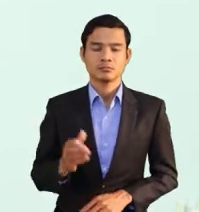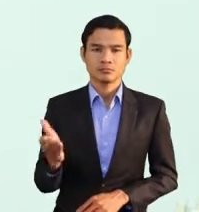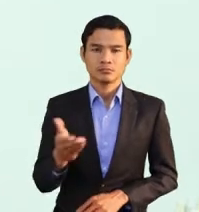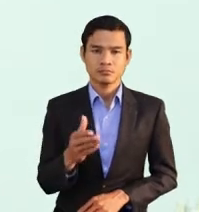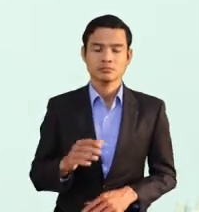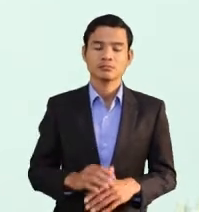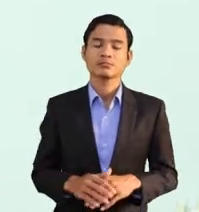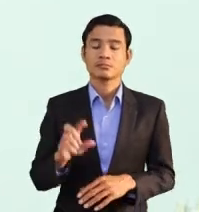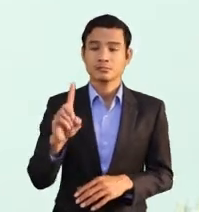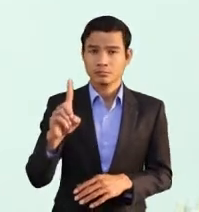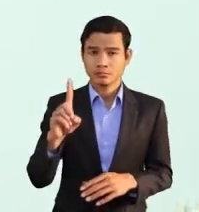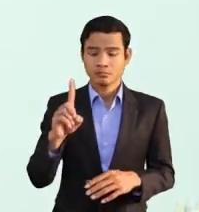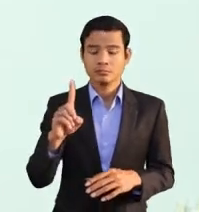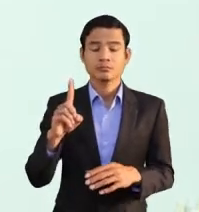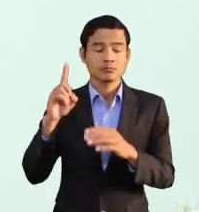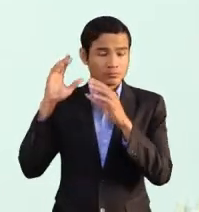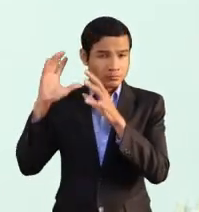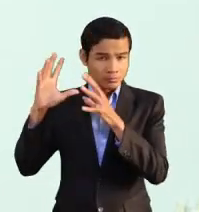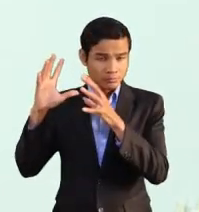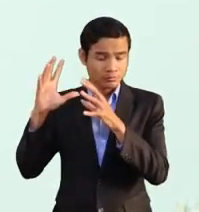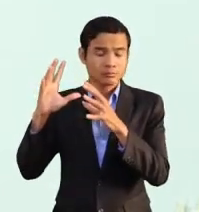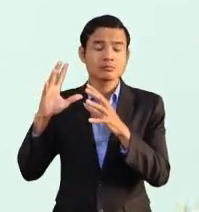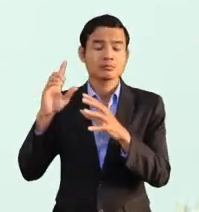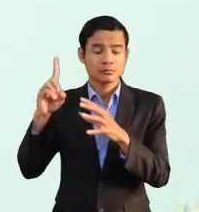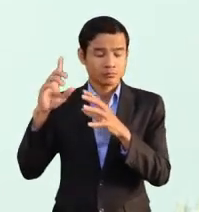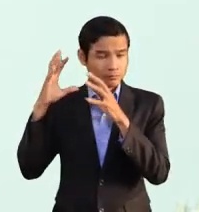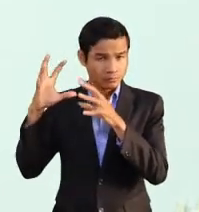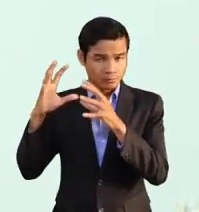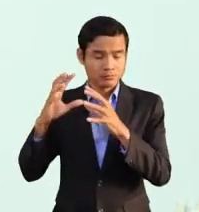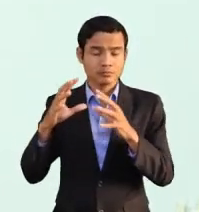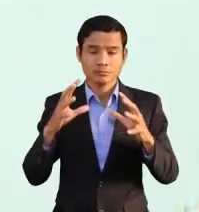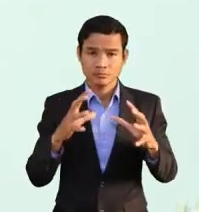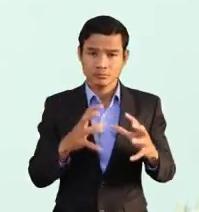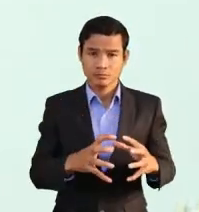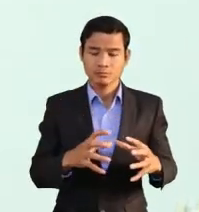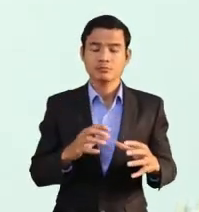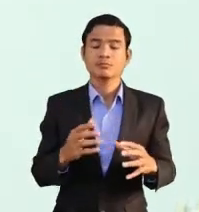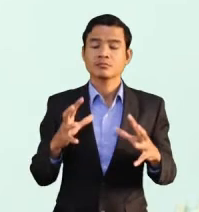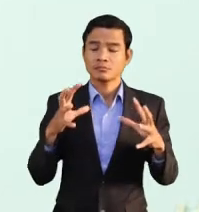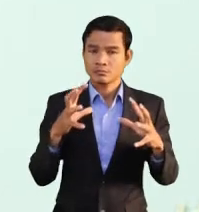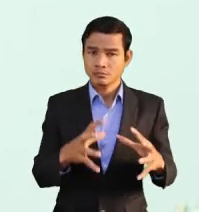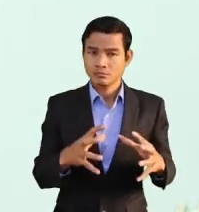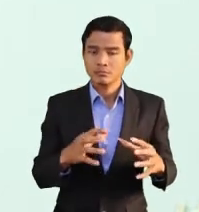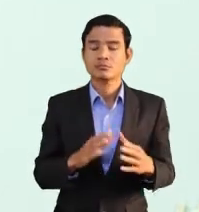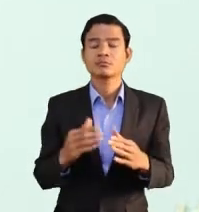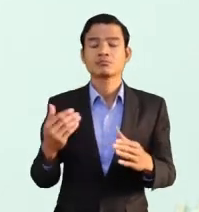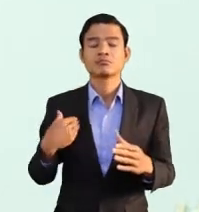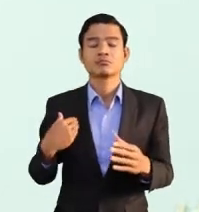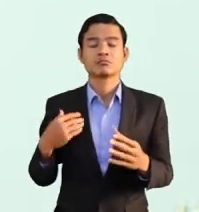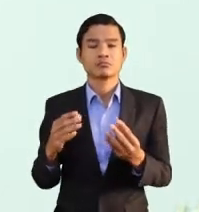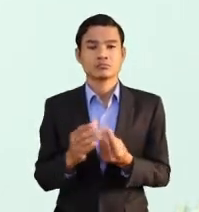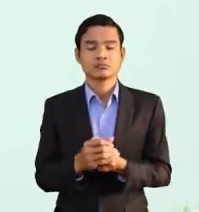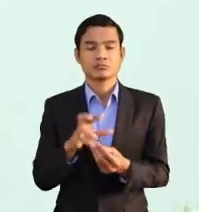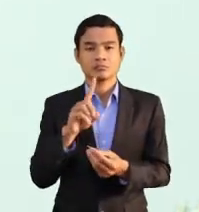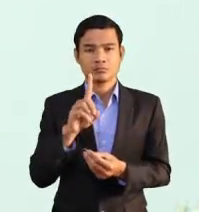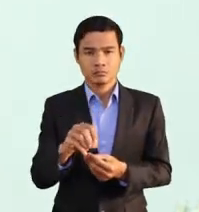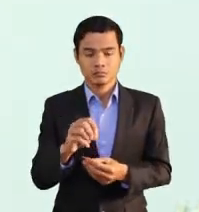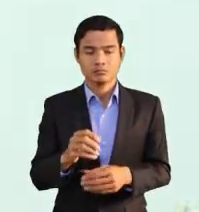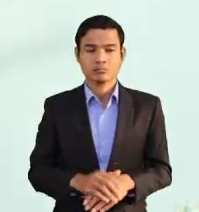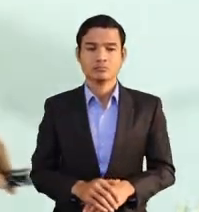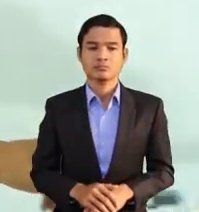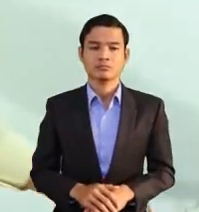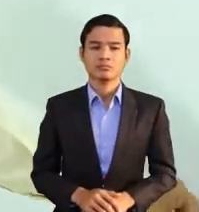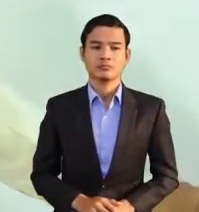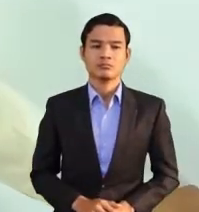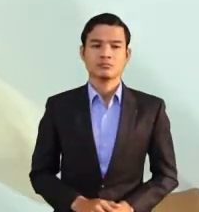chắc môi thầy này ấy cứ miến chầm nuốn đọc phải nè con nè